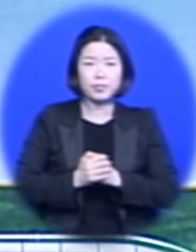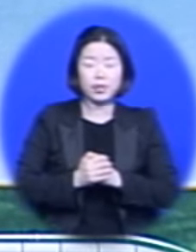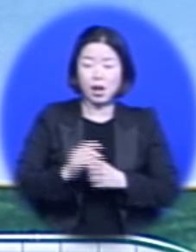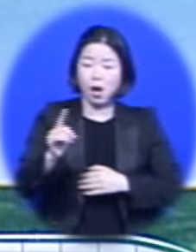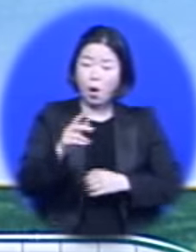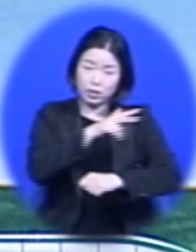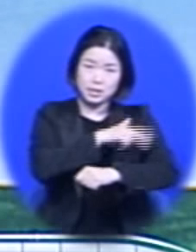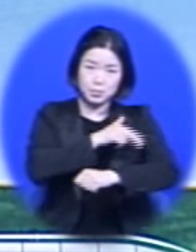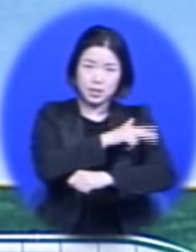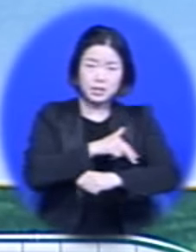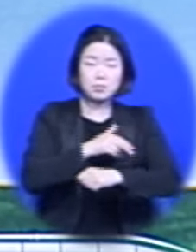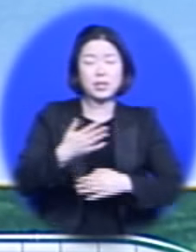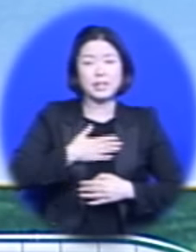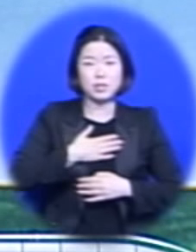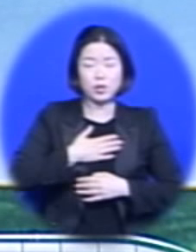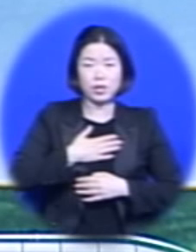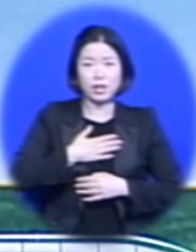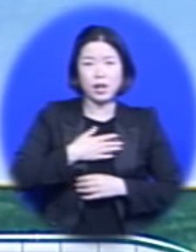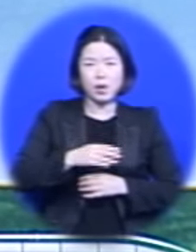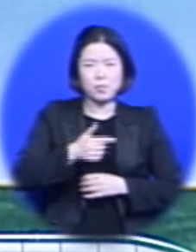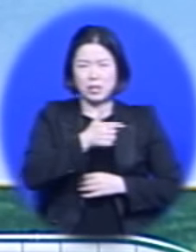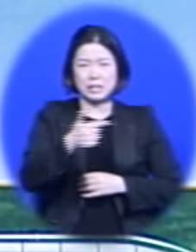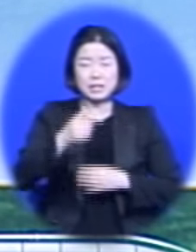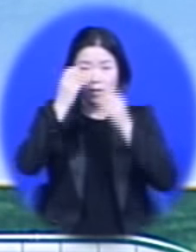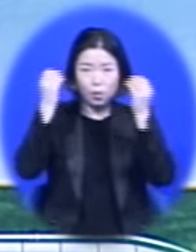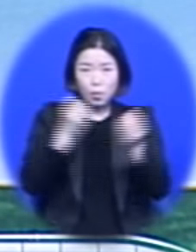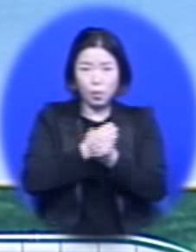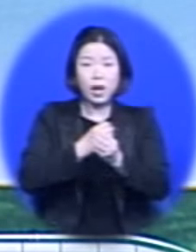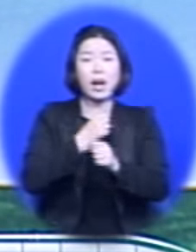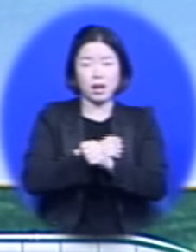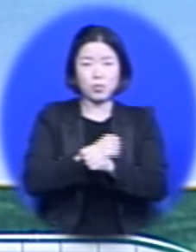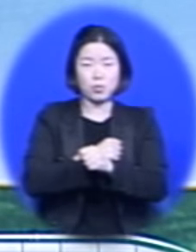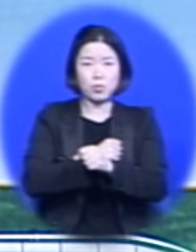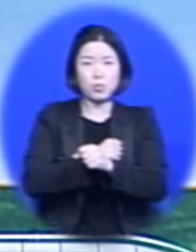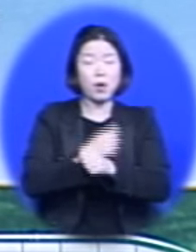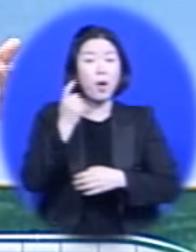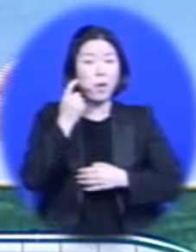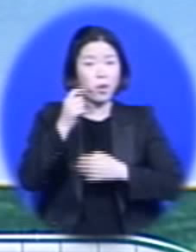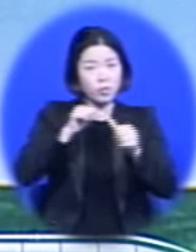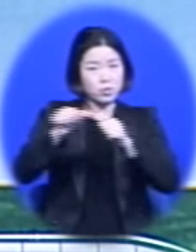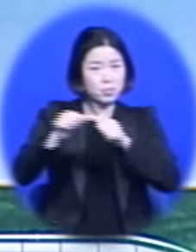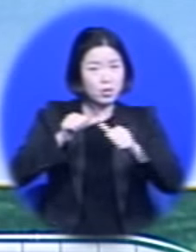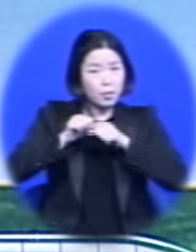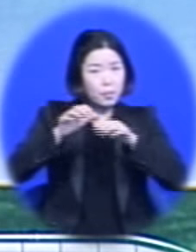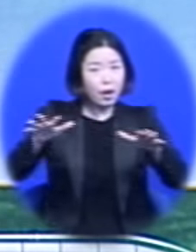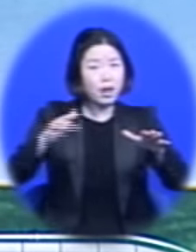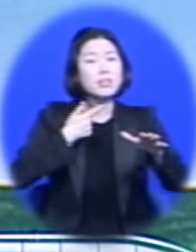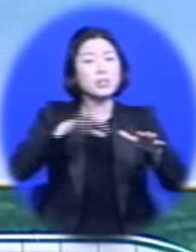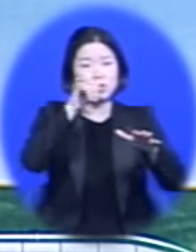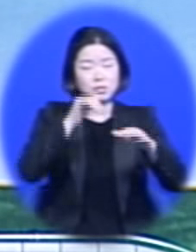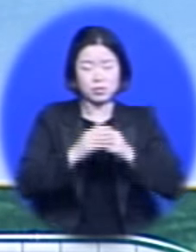어느 집사님이 저에게 굉장한 오해를 하시고 아주 거짓 소문을 교회에 퍼뜨린 적이